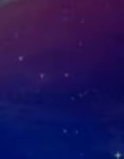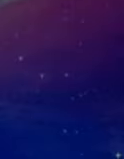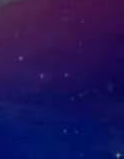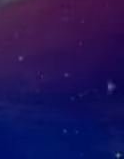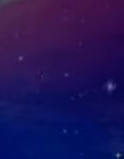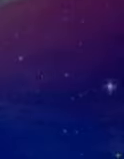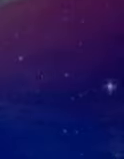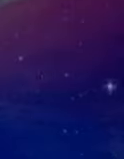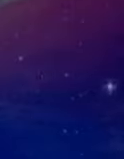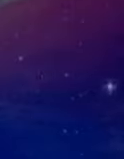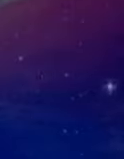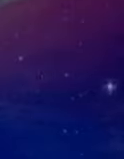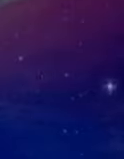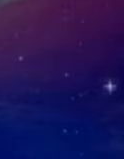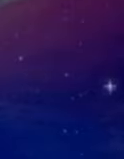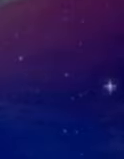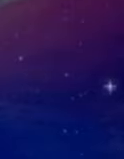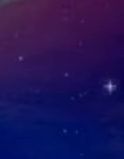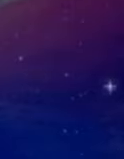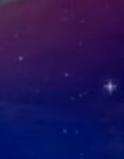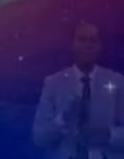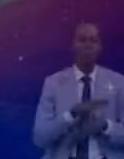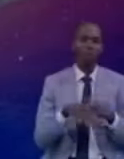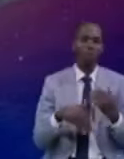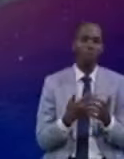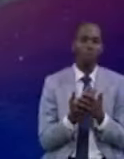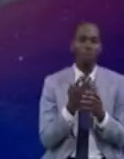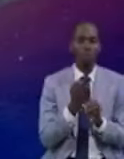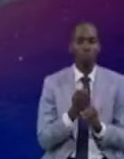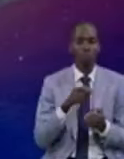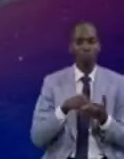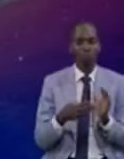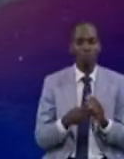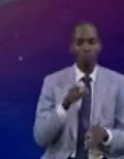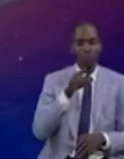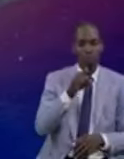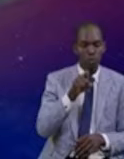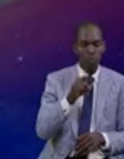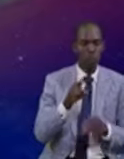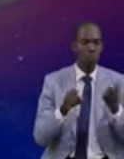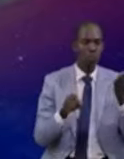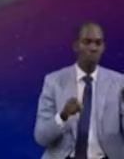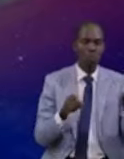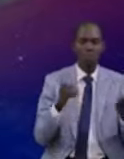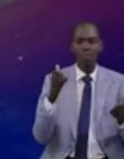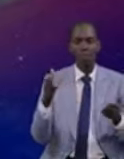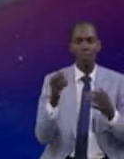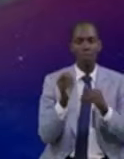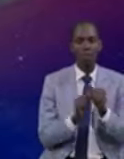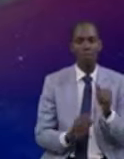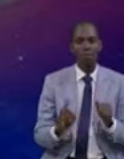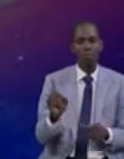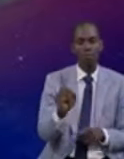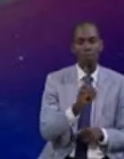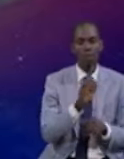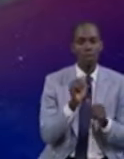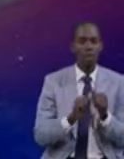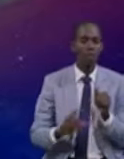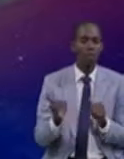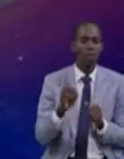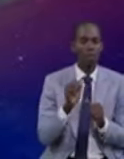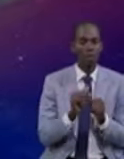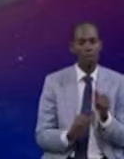et nous avons reçu de sa plénitude ça veut dire que vous là-bas vous là-bas tout un chacun partout